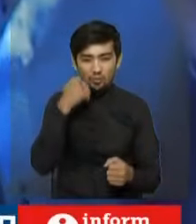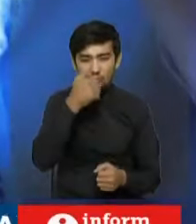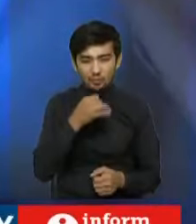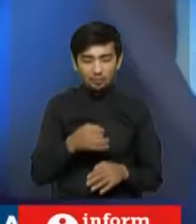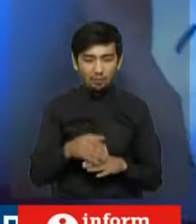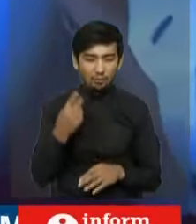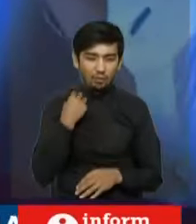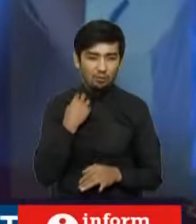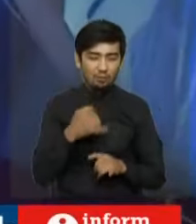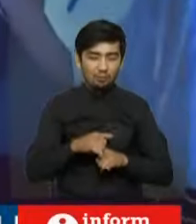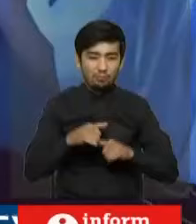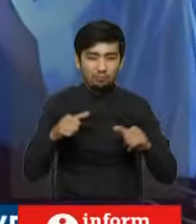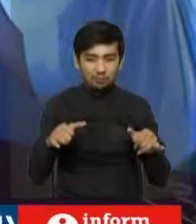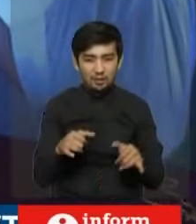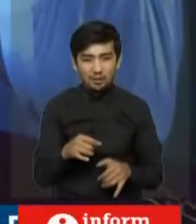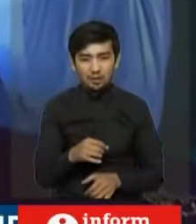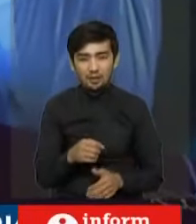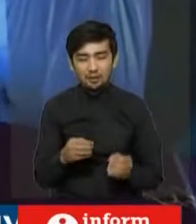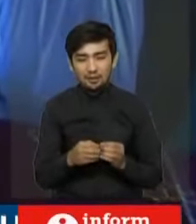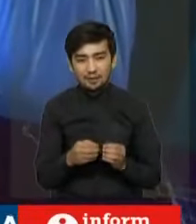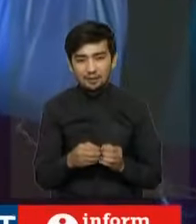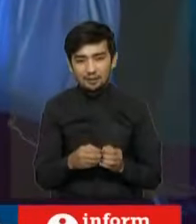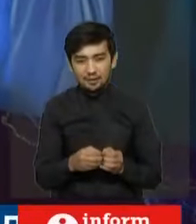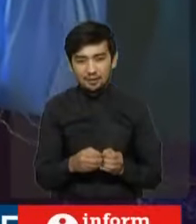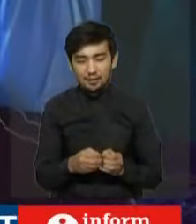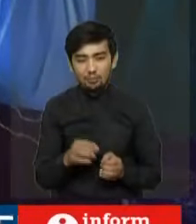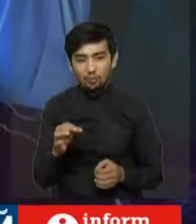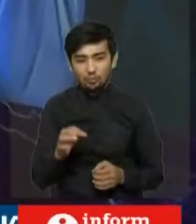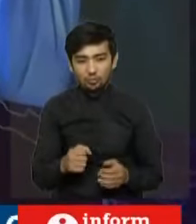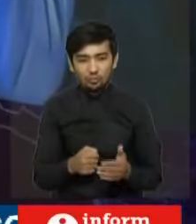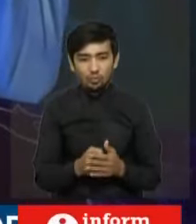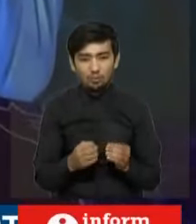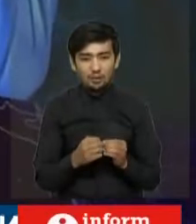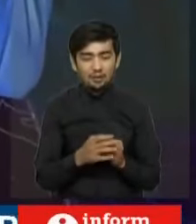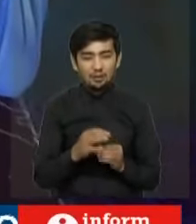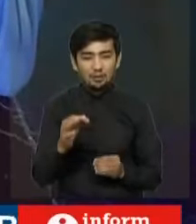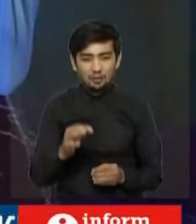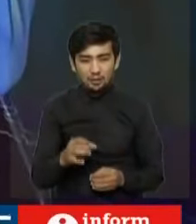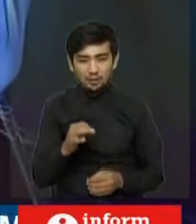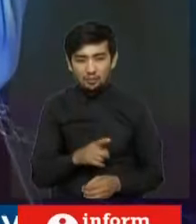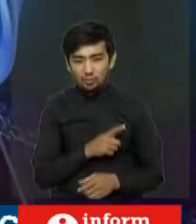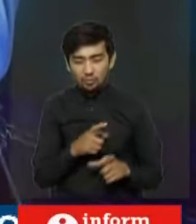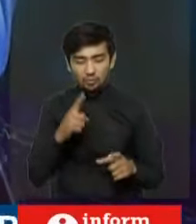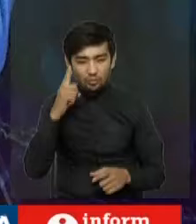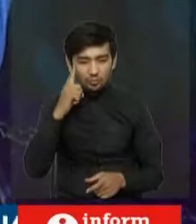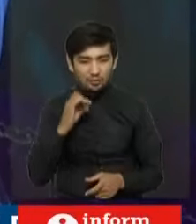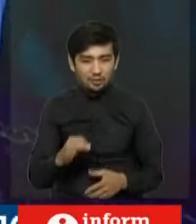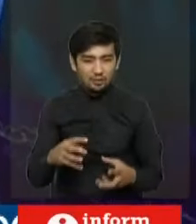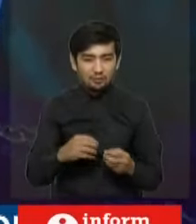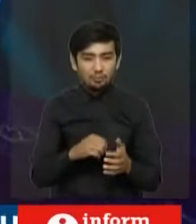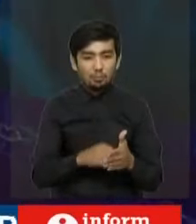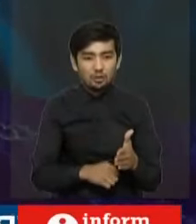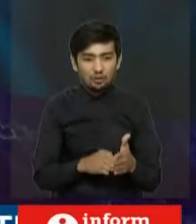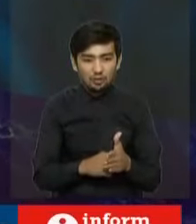просрочек увеличился с 10% до 15%. Эксперты полагают, что основной причиной